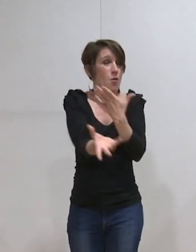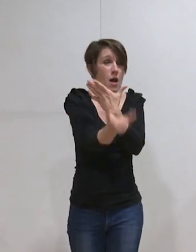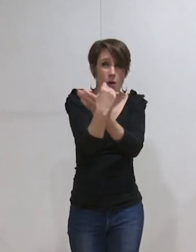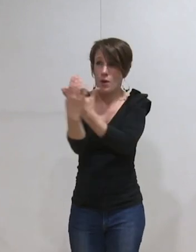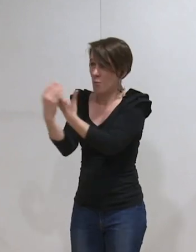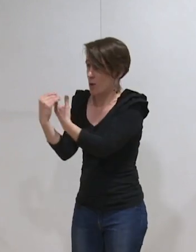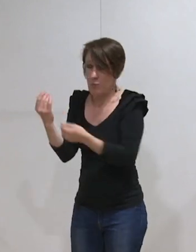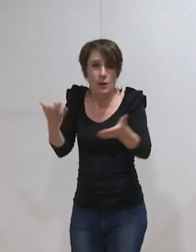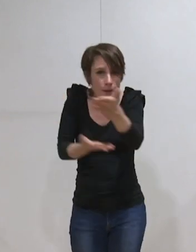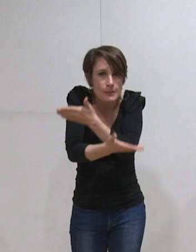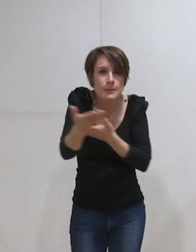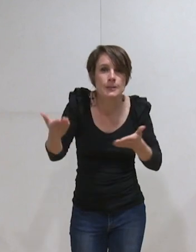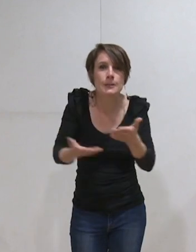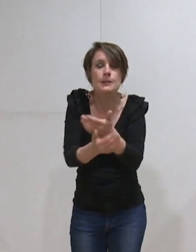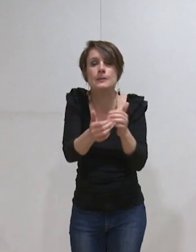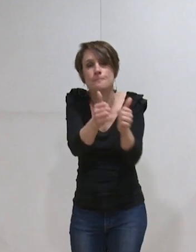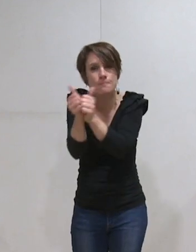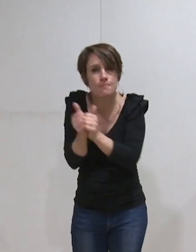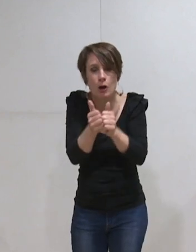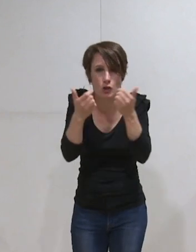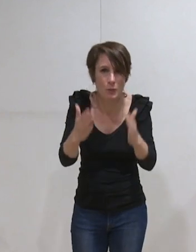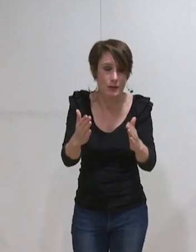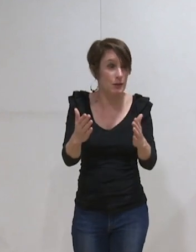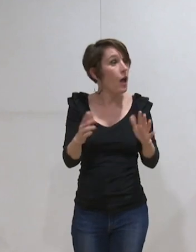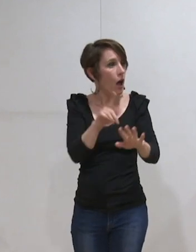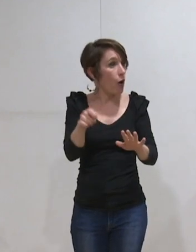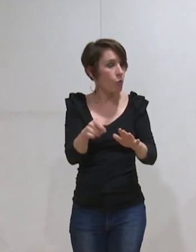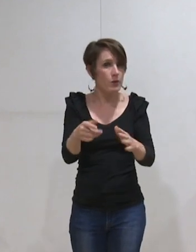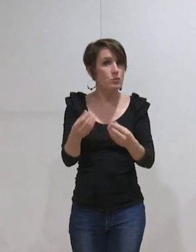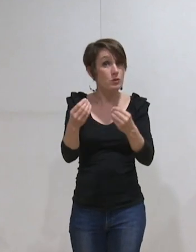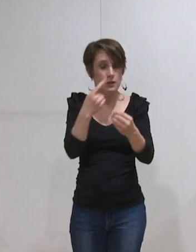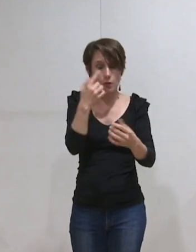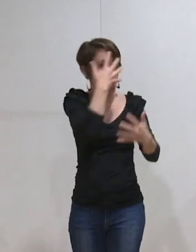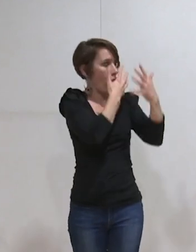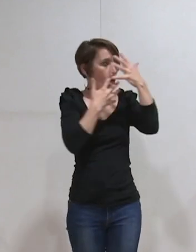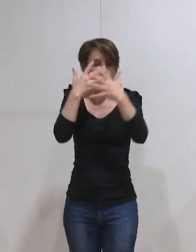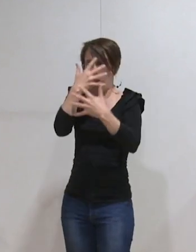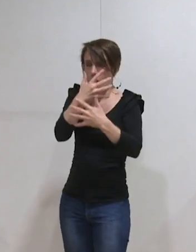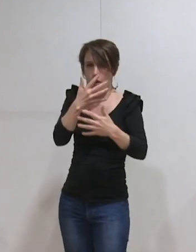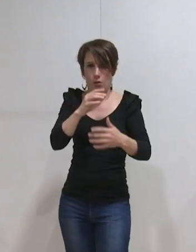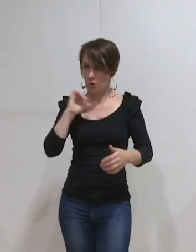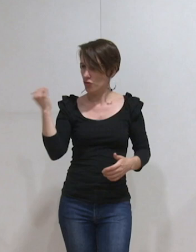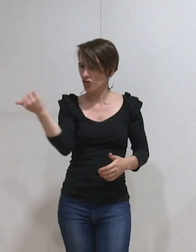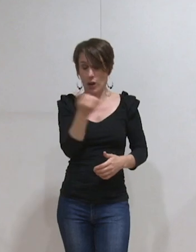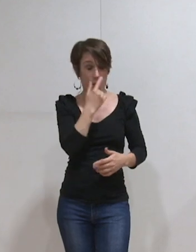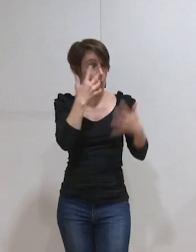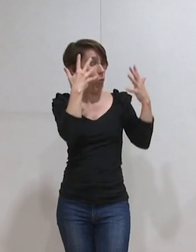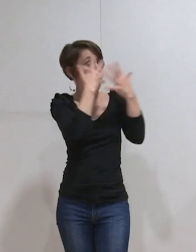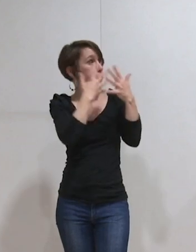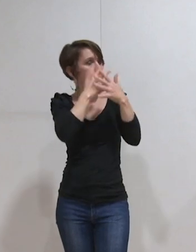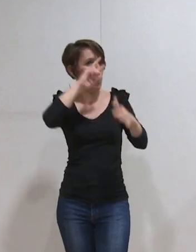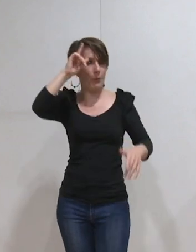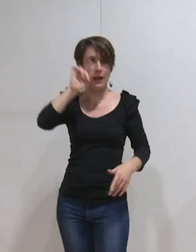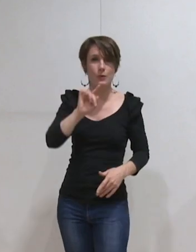la politique municipale al ça bouscule effectivement ça bouscule les habitudes de nous tous ça nous